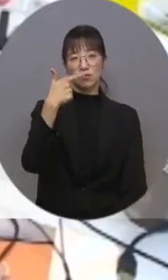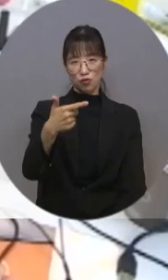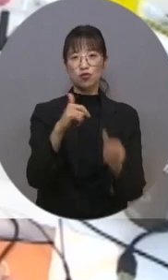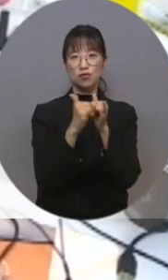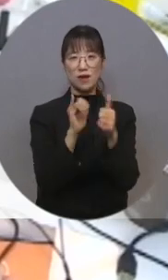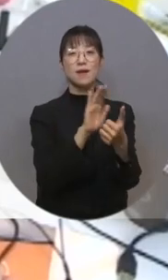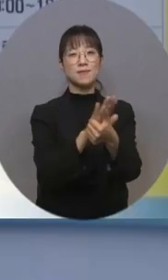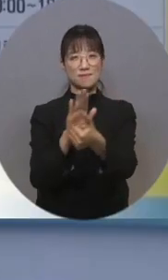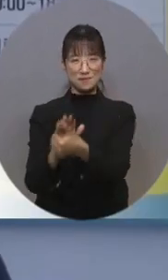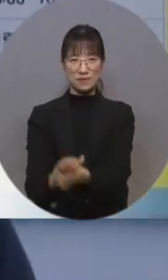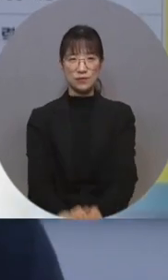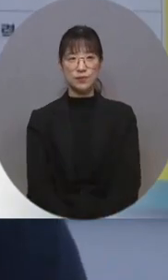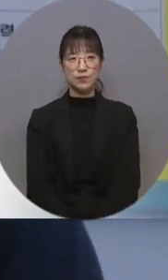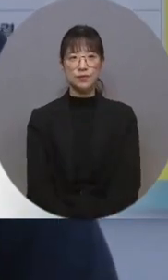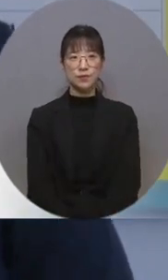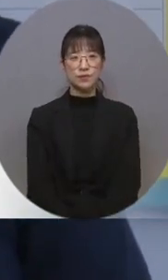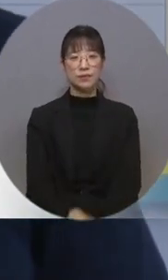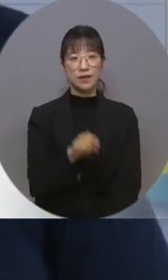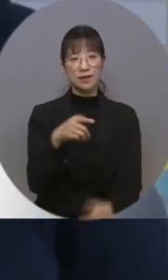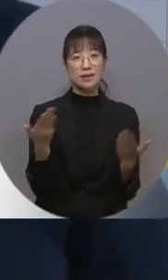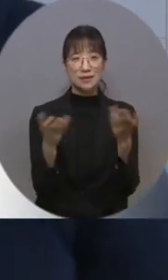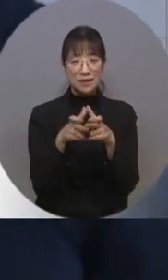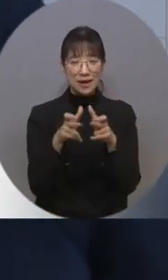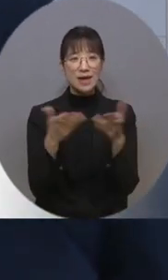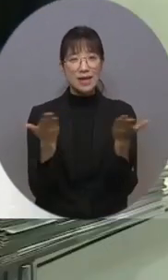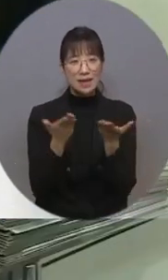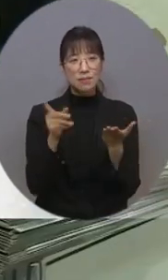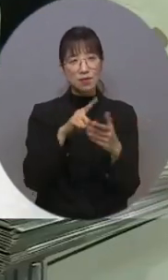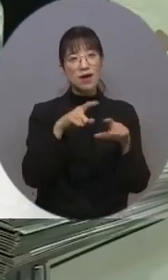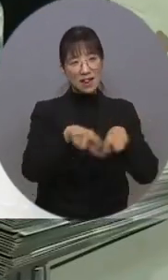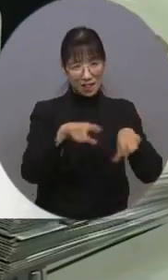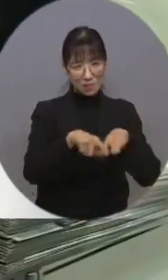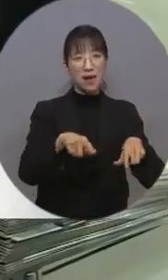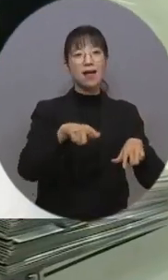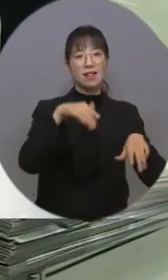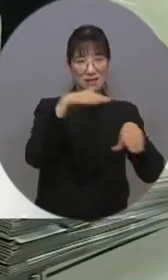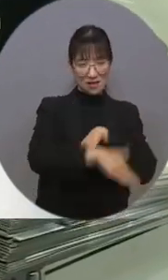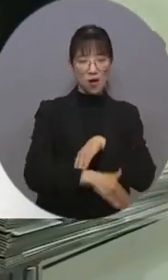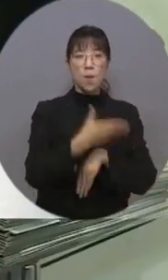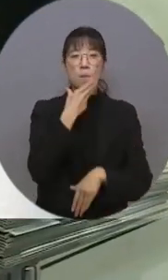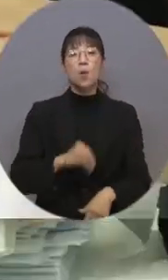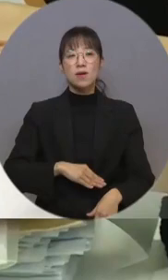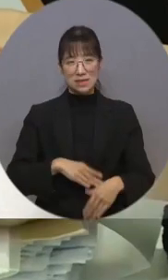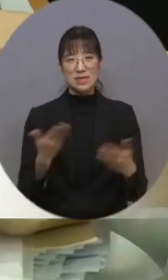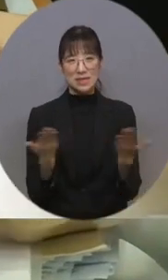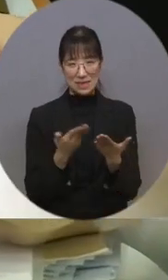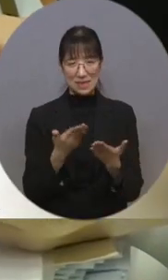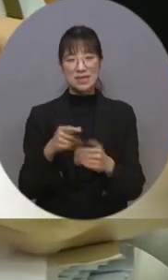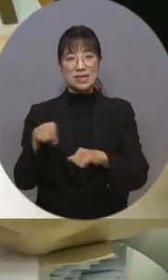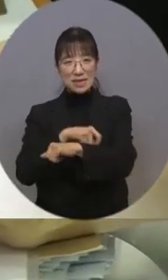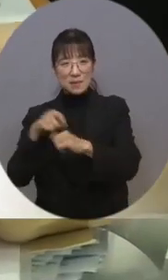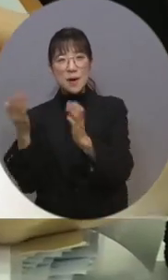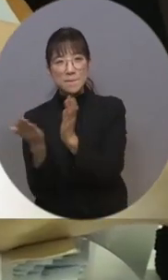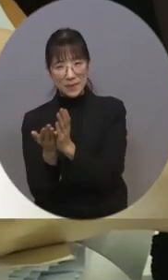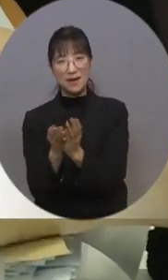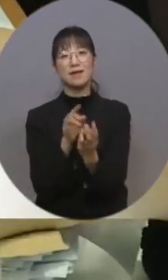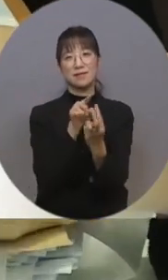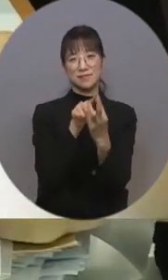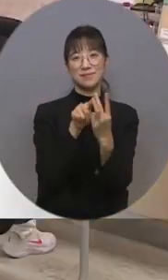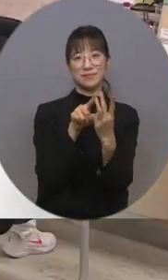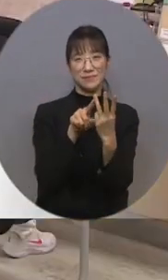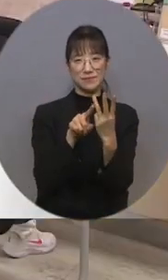29,546명에게 지원됩니다. 제공되는 장애인 일자리는 일반형 일자리, 복지 일자리, 특화형 일자리로